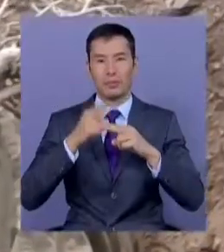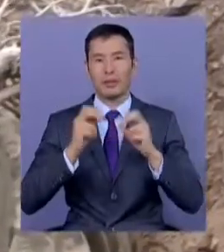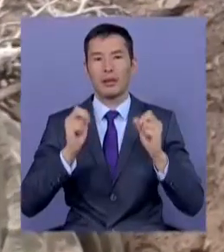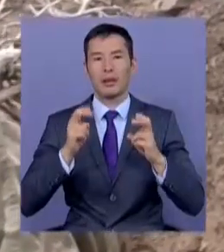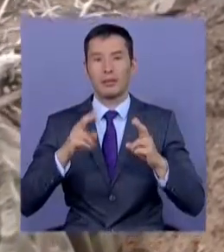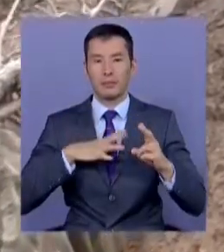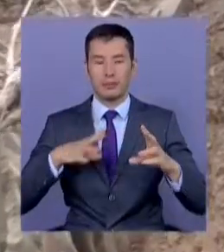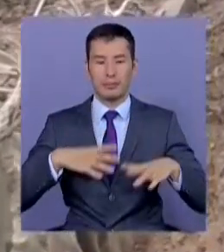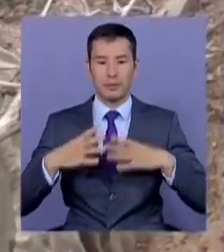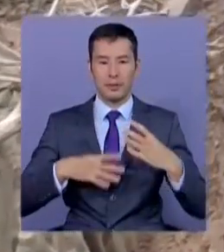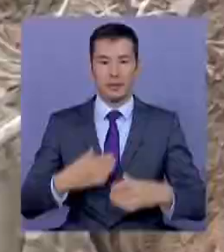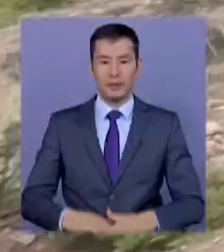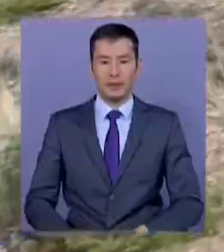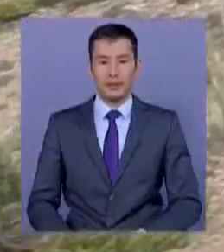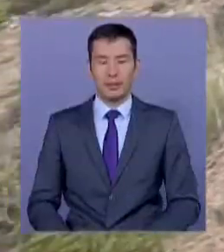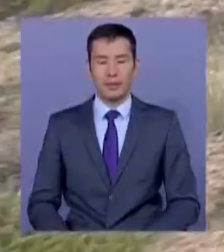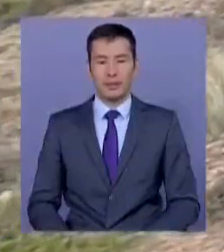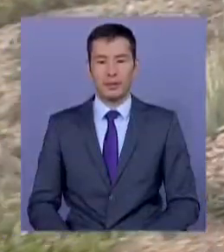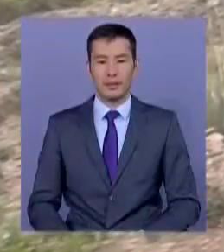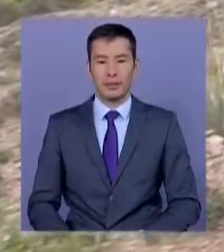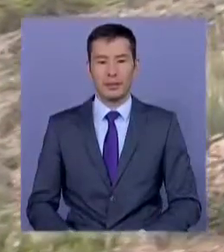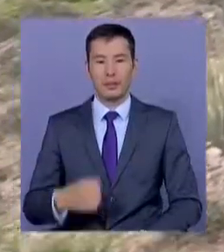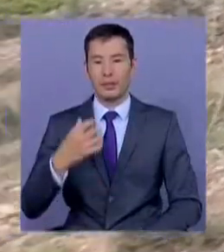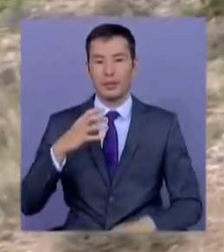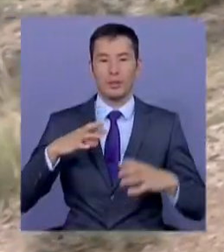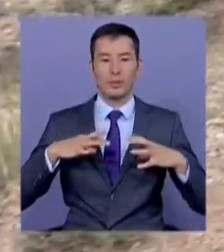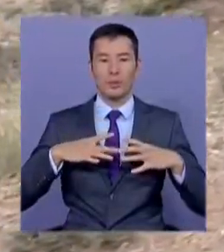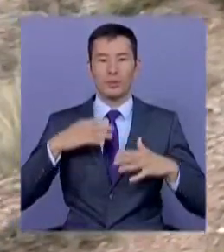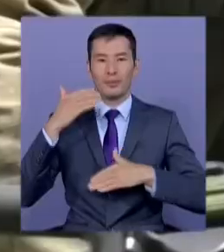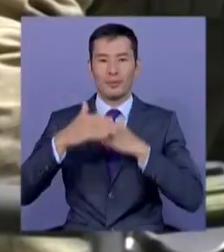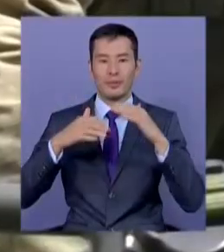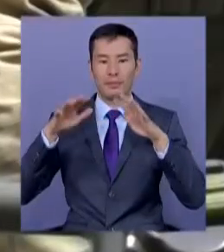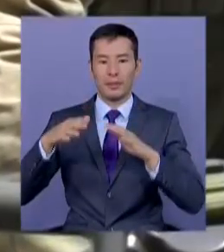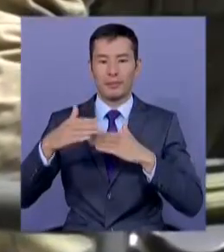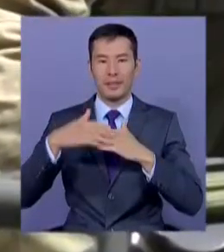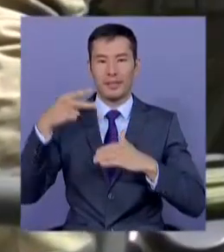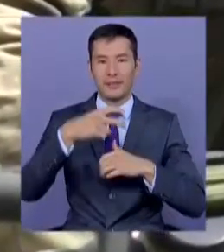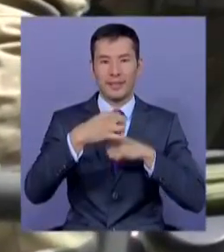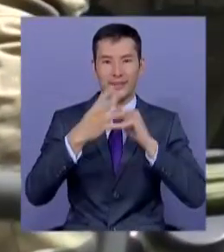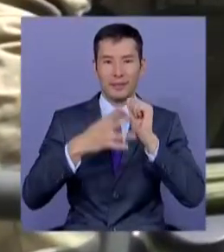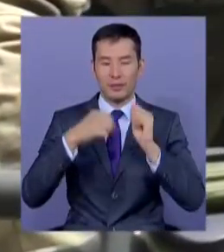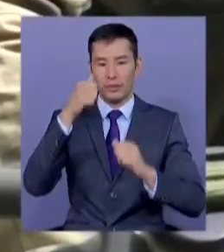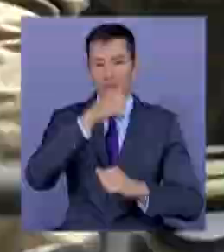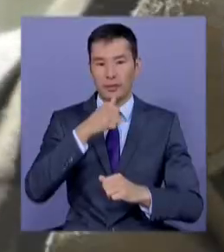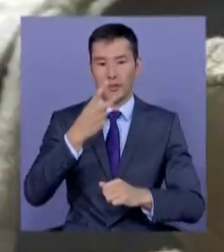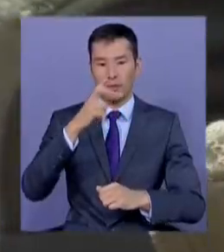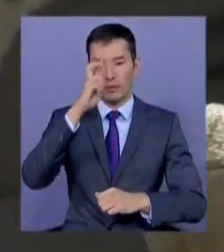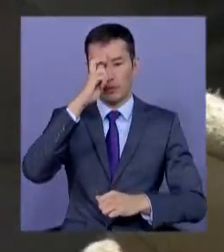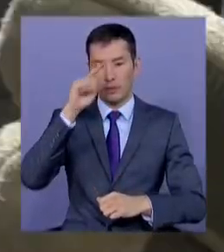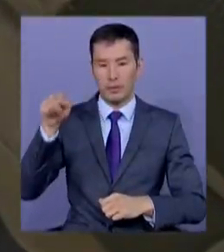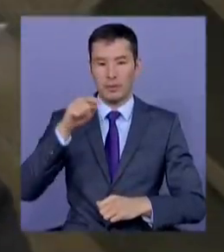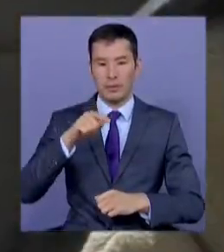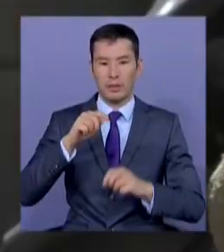Наблюдаю подход разведывательных дозоров. Ыстықкөл аңыраққа 2019 оқу-жаттығуы бірлескен жұмыста екі елдің бөлімшелерінің